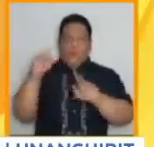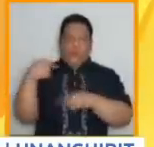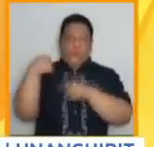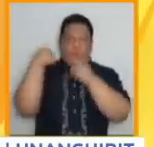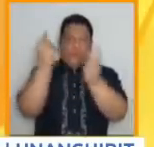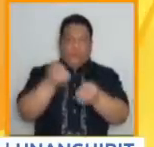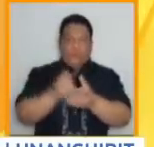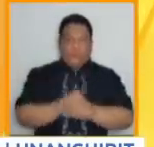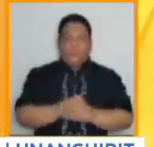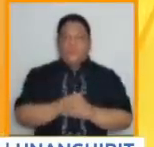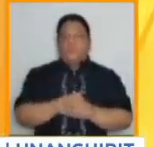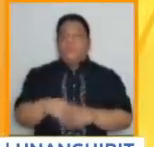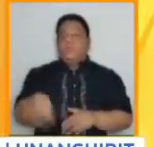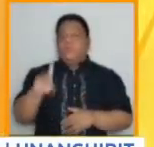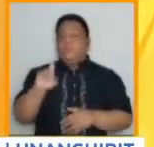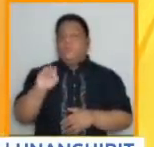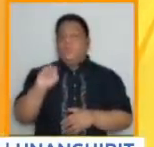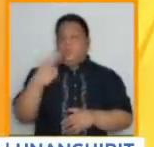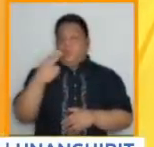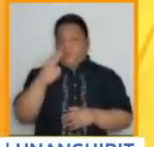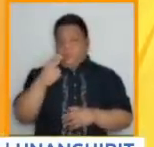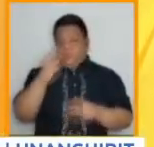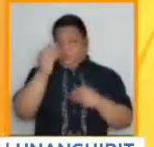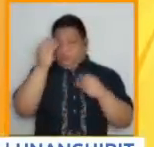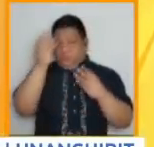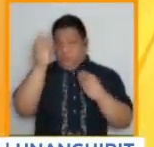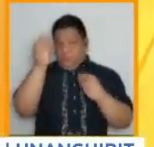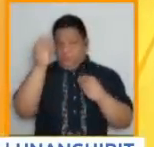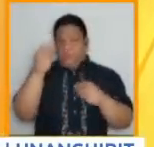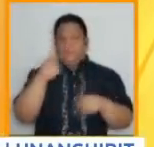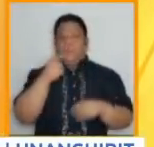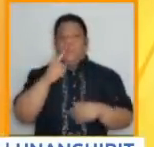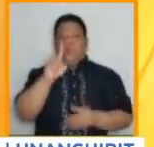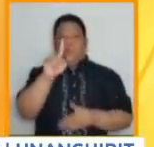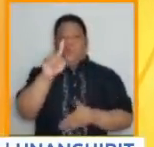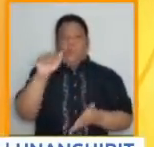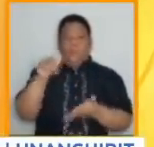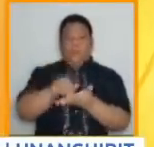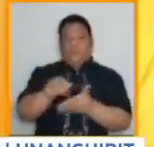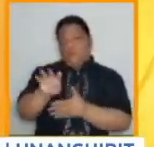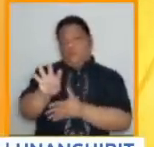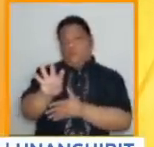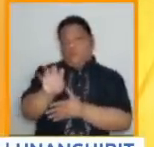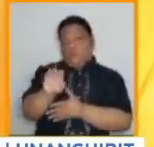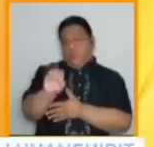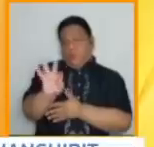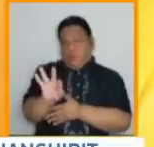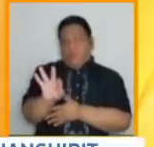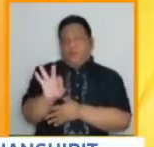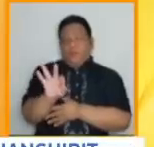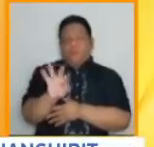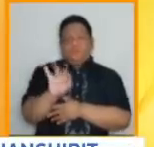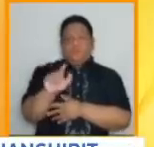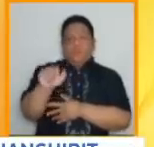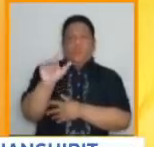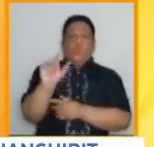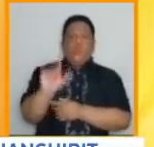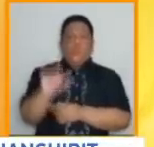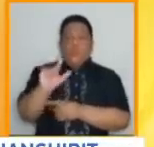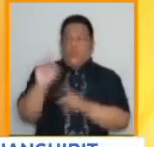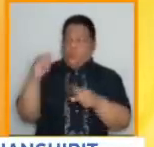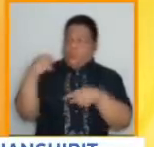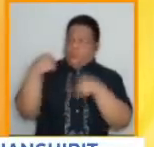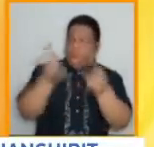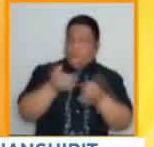DOH kahapon, 1,409 ang mga bagong kaso na pinakamababa sa loob ng halos 9 na buwan o mula noong pong